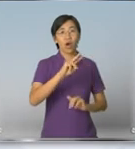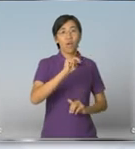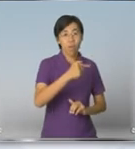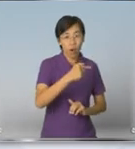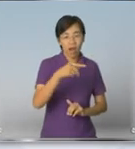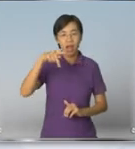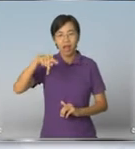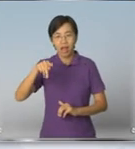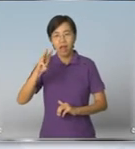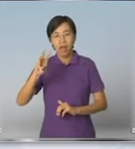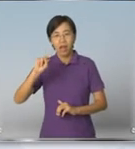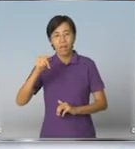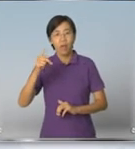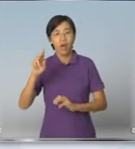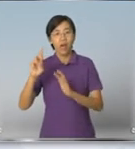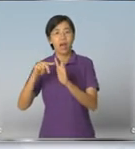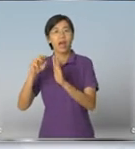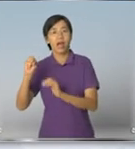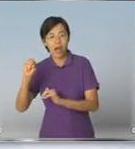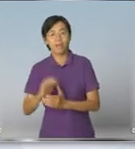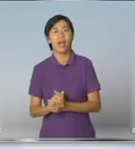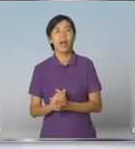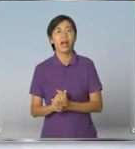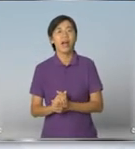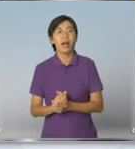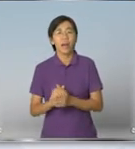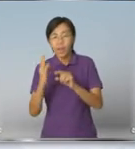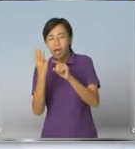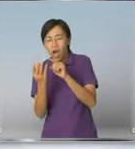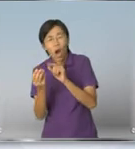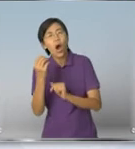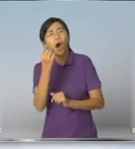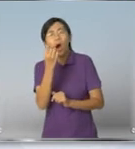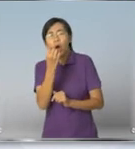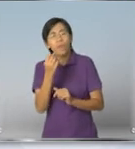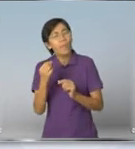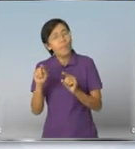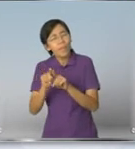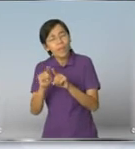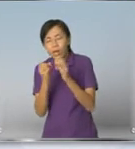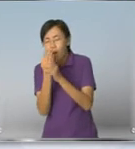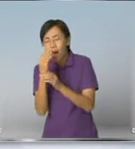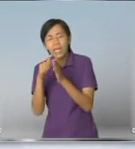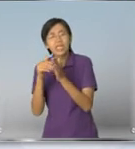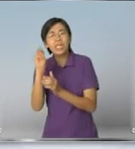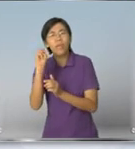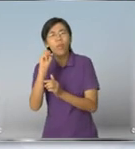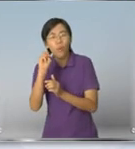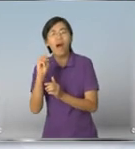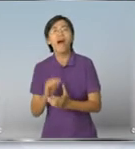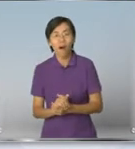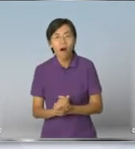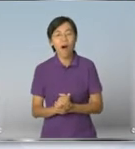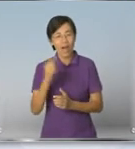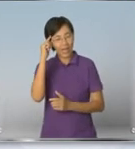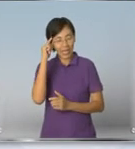พวงคราม คือเป็นดอกไม้ที่เป็นพวงสีม่วงเขาก็เลยนำมาทำเป็นอาหารว่างโดยใช้การเรียนแบ